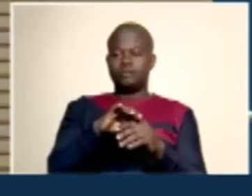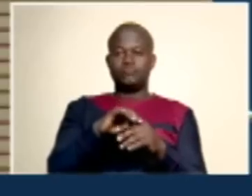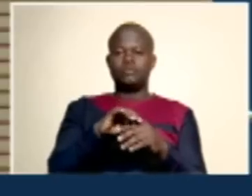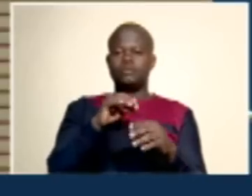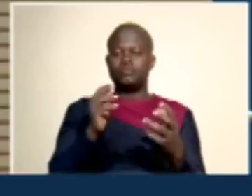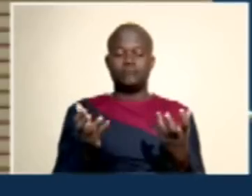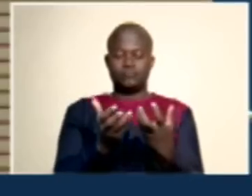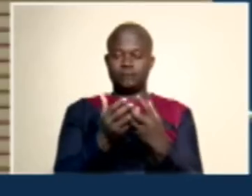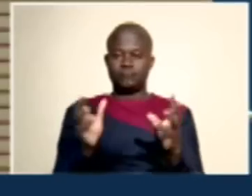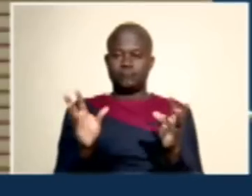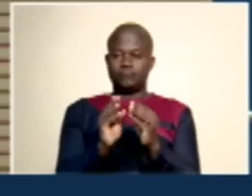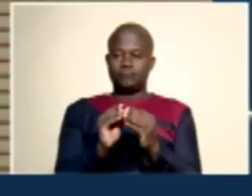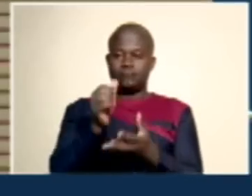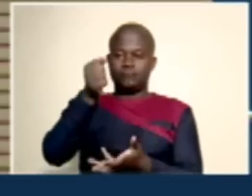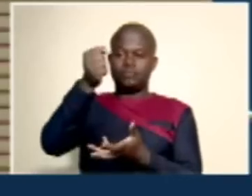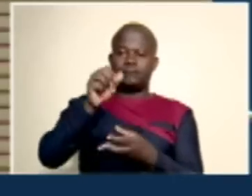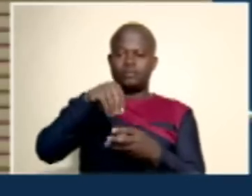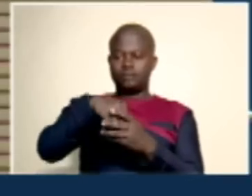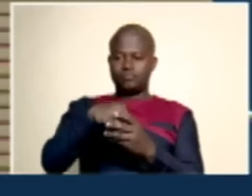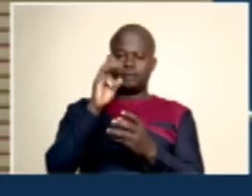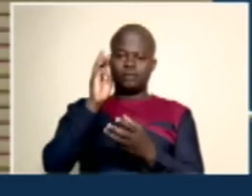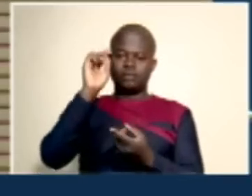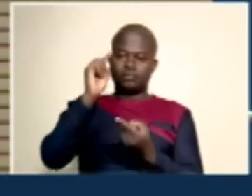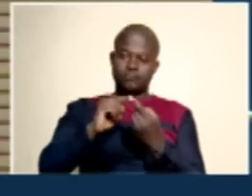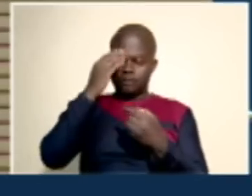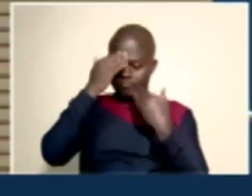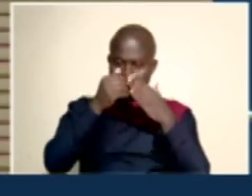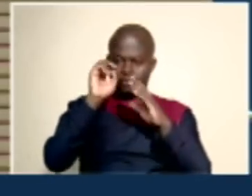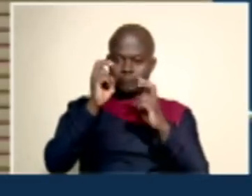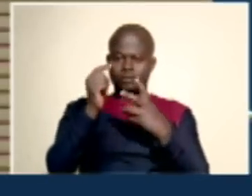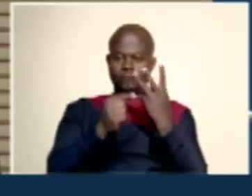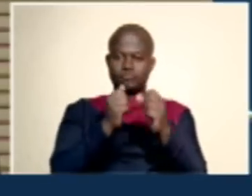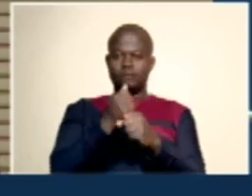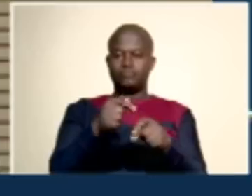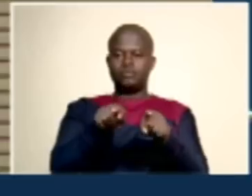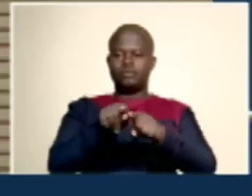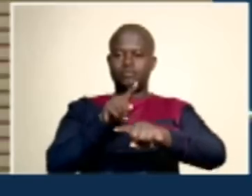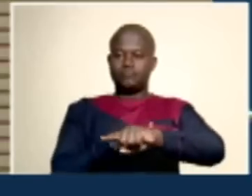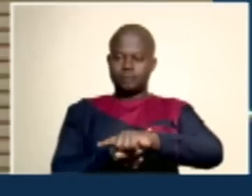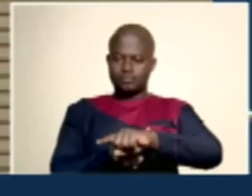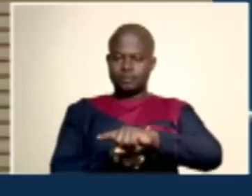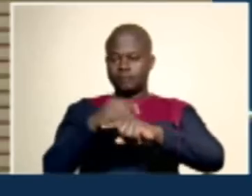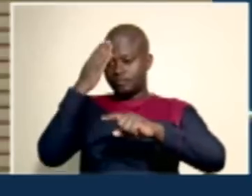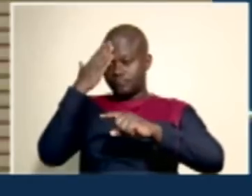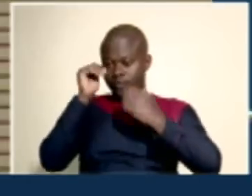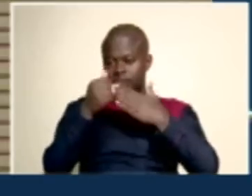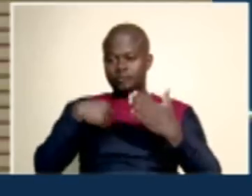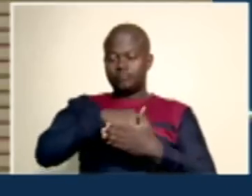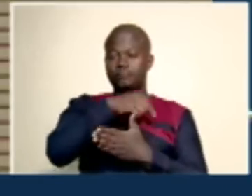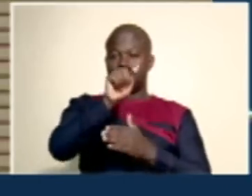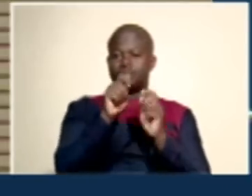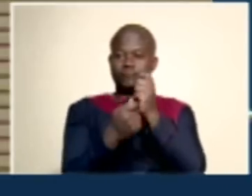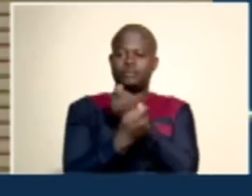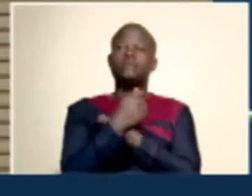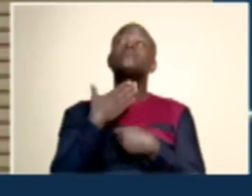nahuzwa ingengo y'imari yagendagaho izagabanuka kuko hari ibizakorerwa rimwe kugira ngo rero izi